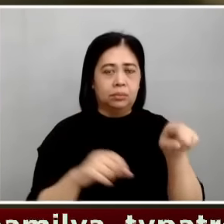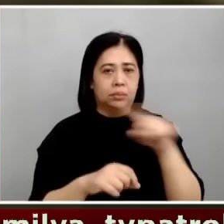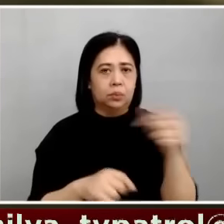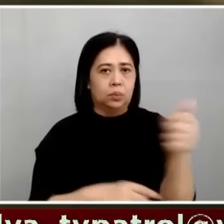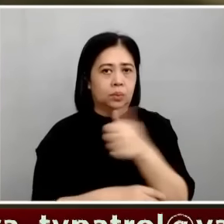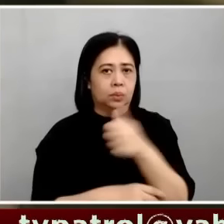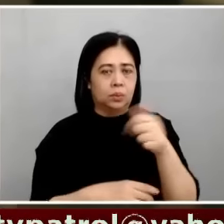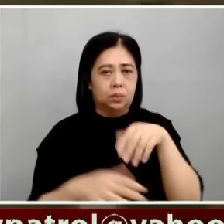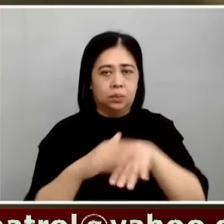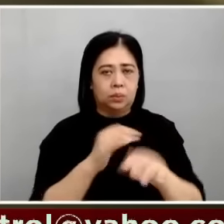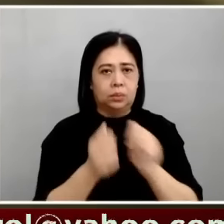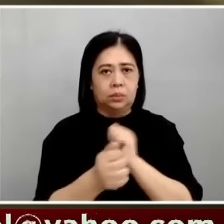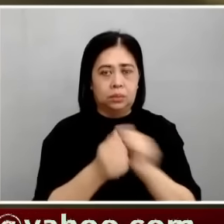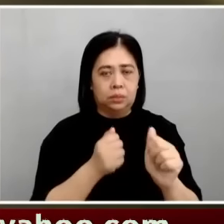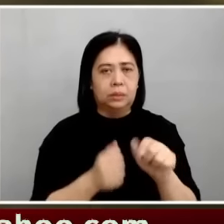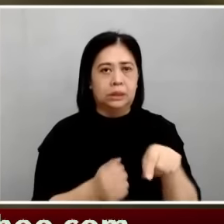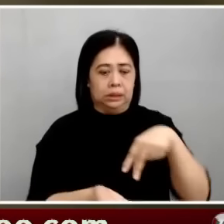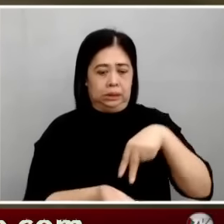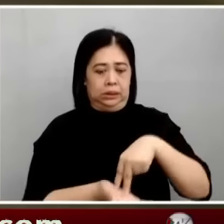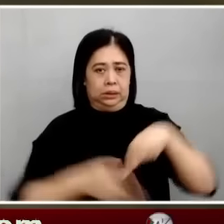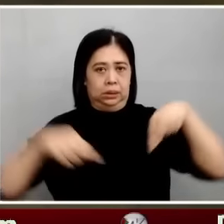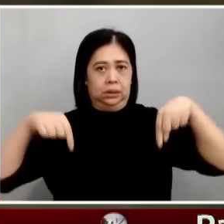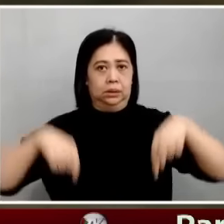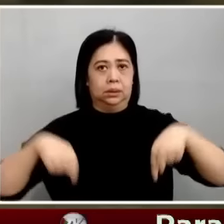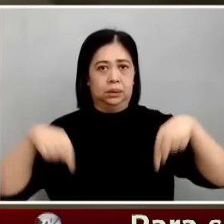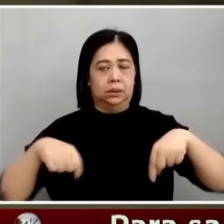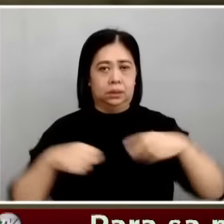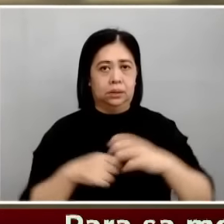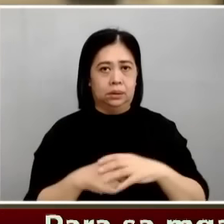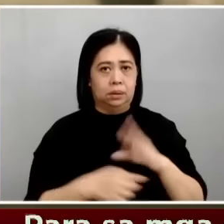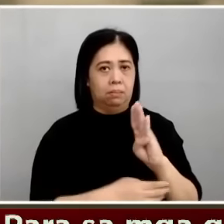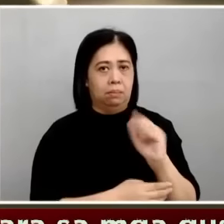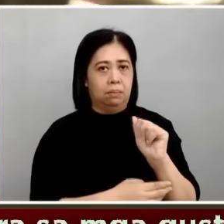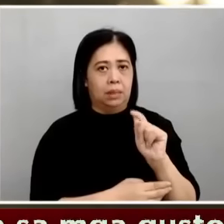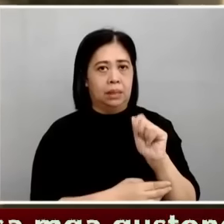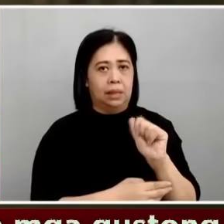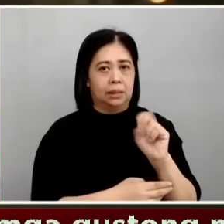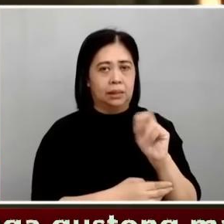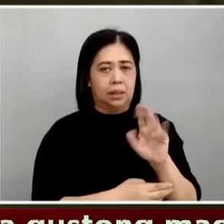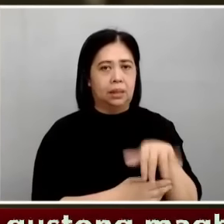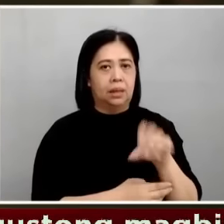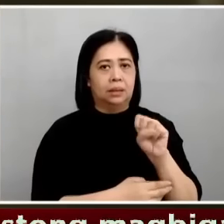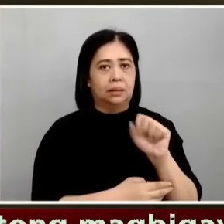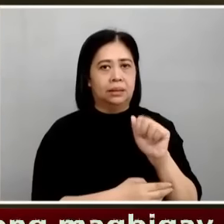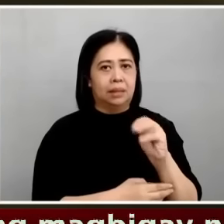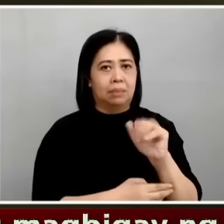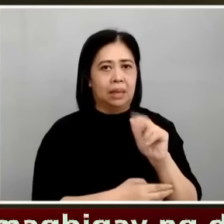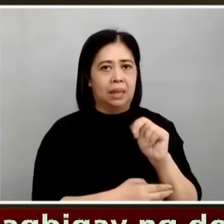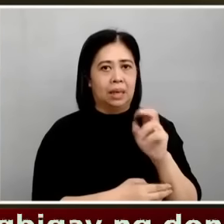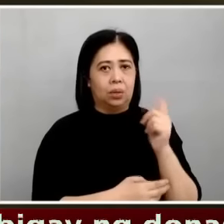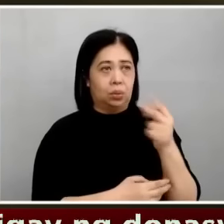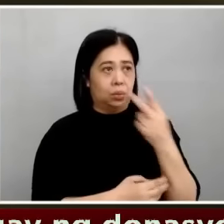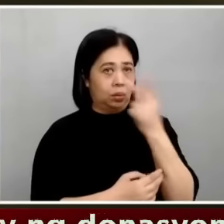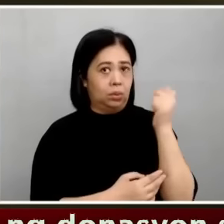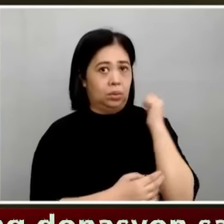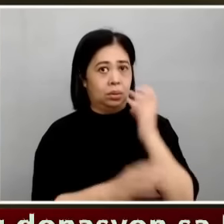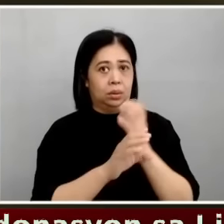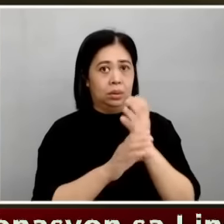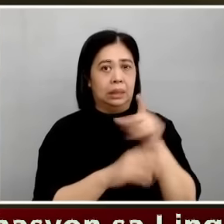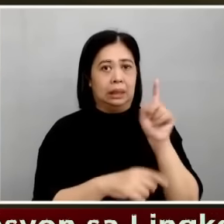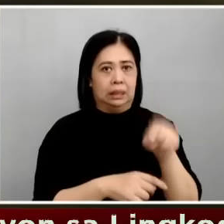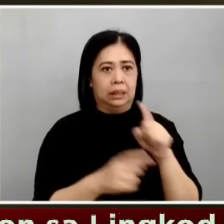motorista. Itong kinatatayuan natin dito sa Batasan San Mateo Road, ito yung mga nakapilang sasakyan sa likuran natin. Yan yung